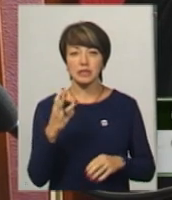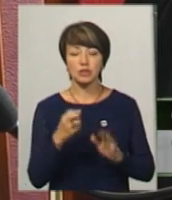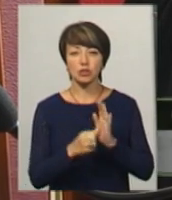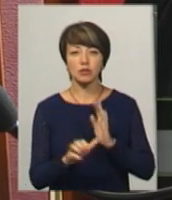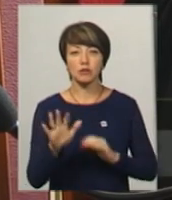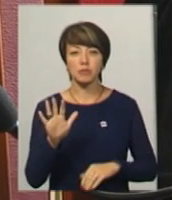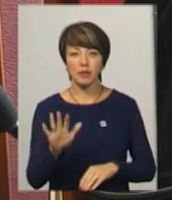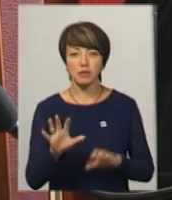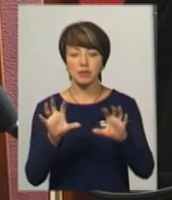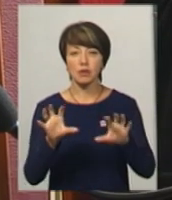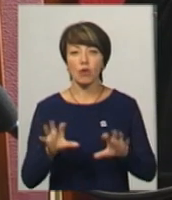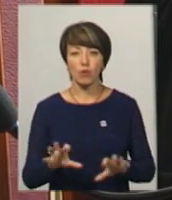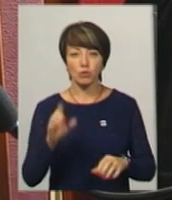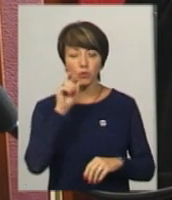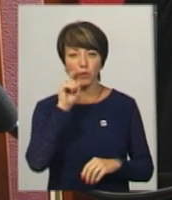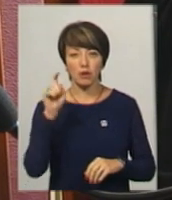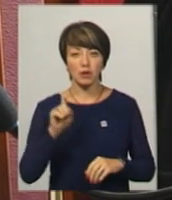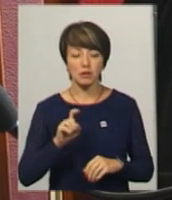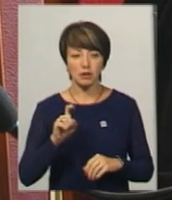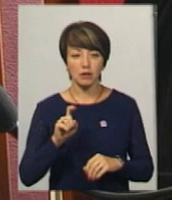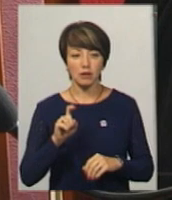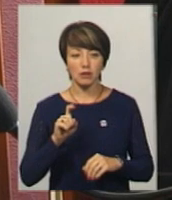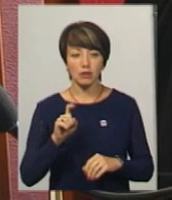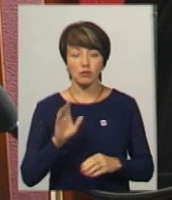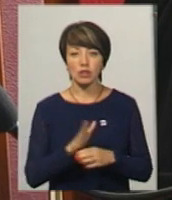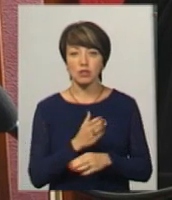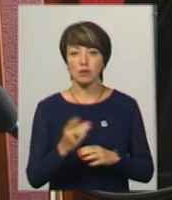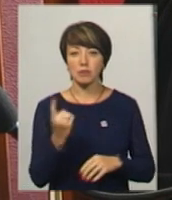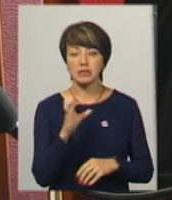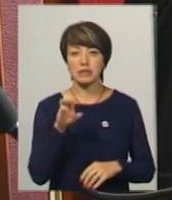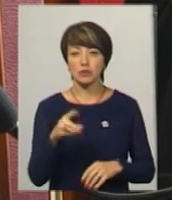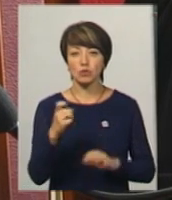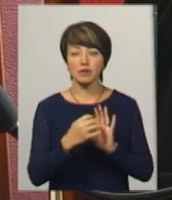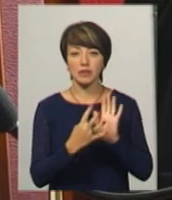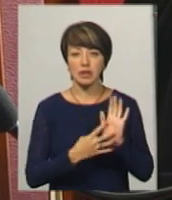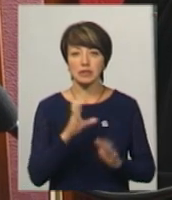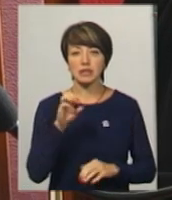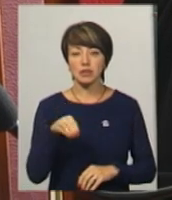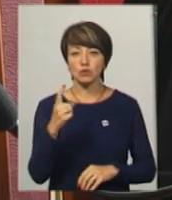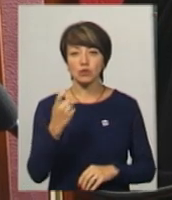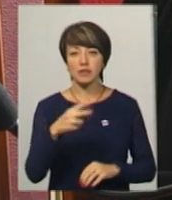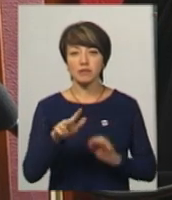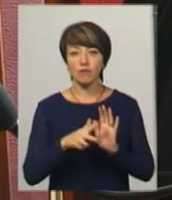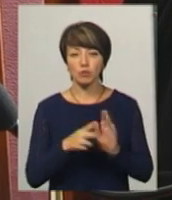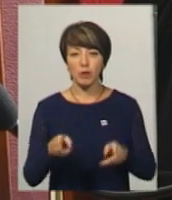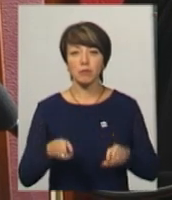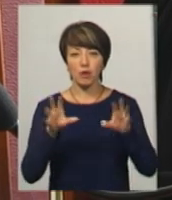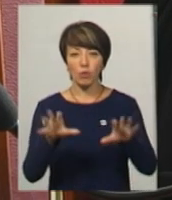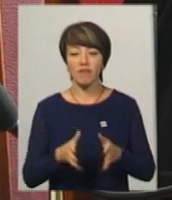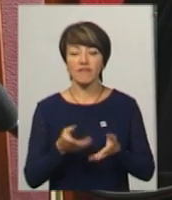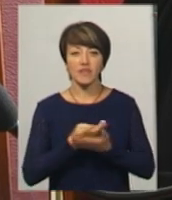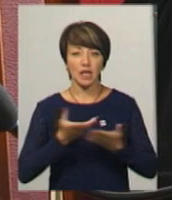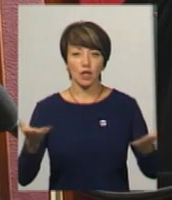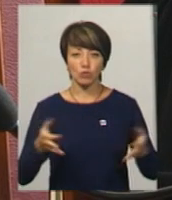в редакції закону від 7.04.2011 року, частиною 1 статті 119 статті 128 Кримінального кодексу України в відкритому судовому